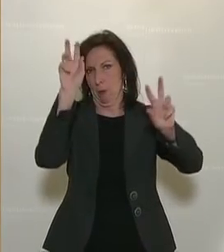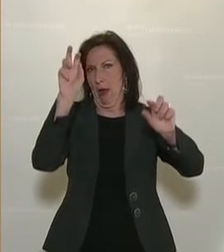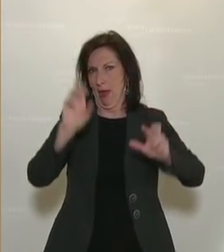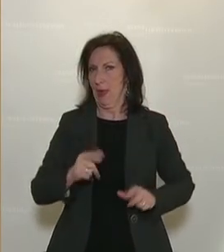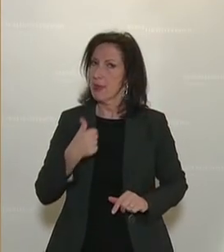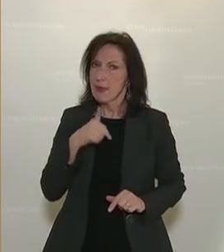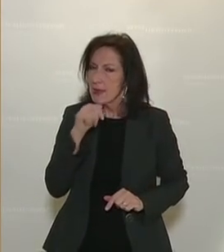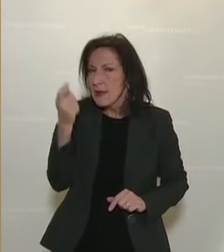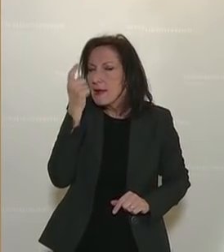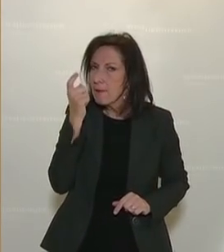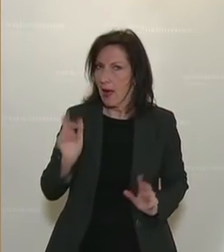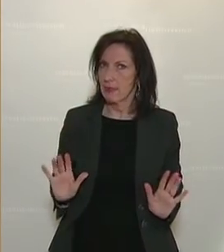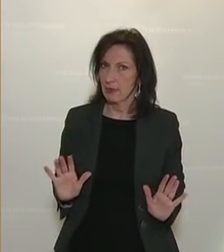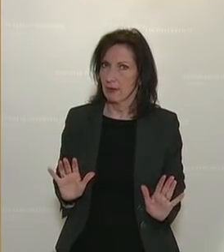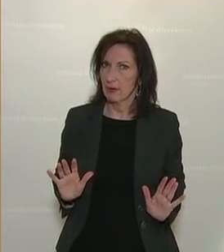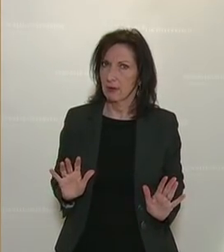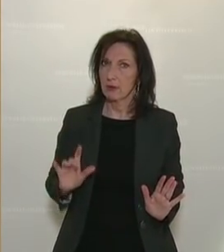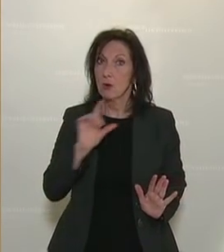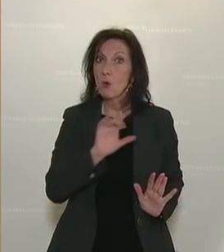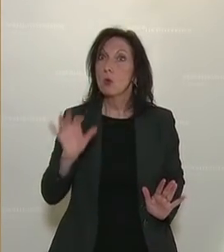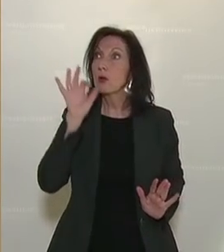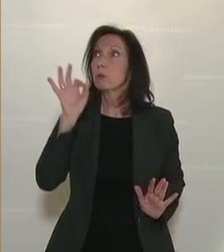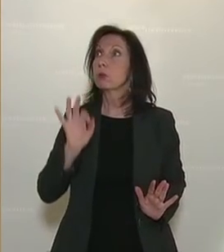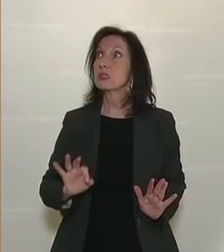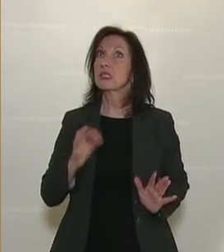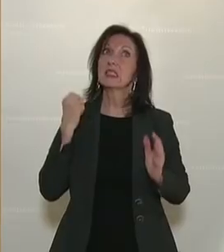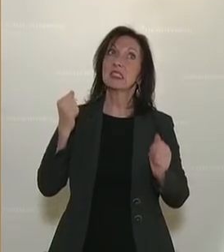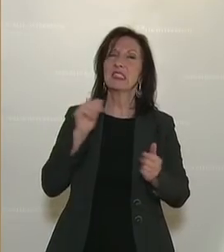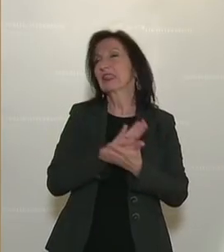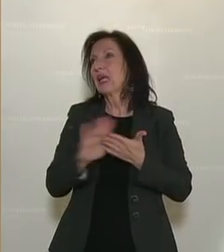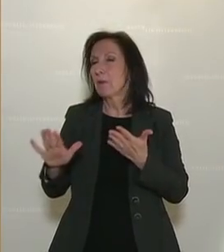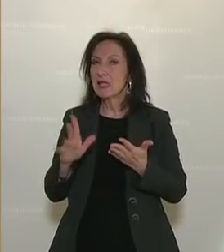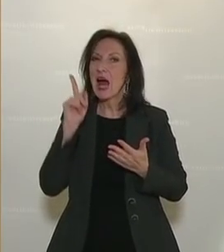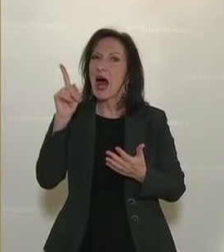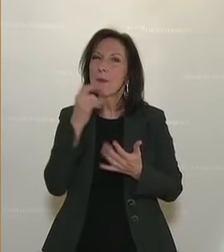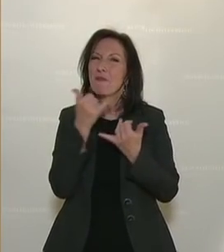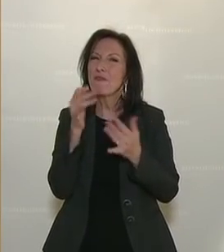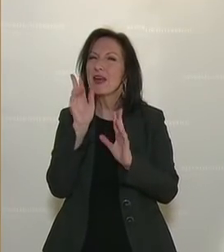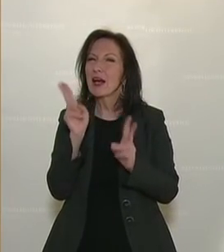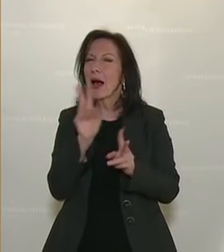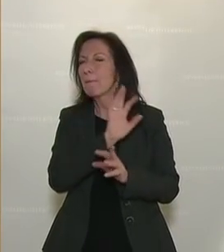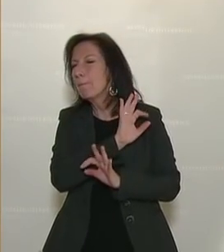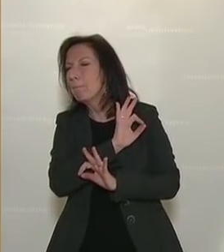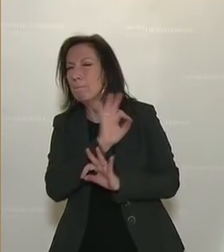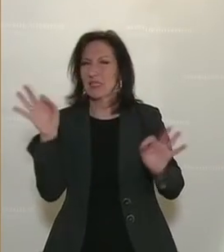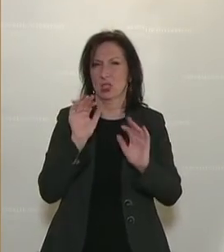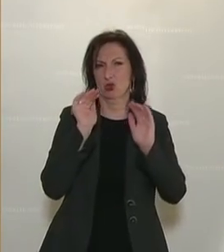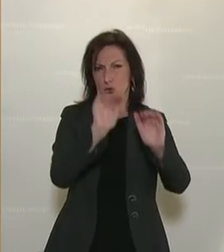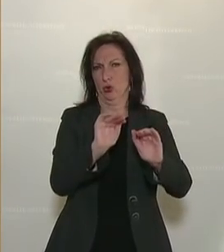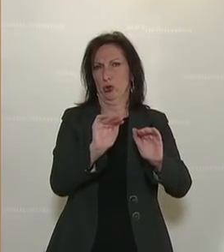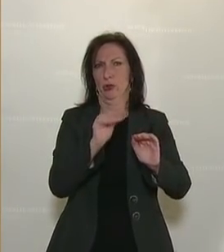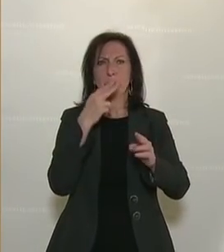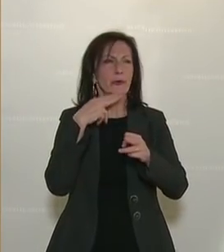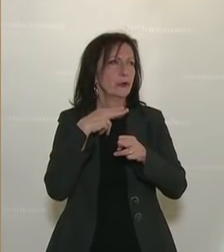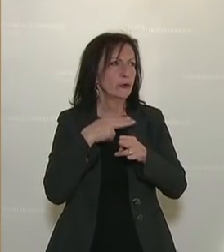Pflegeheimen, sondern eine hundertprozentige Sicherheit wird es nie geben, aber einen maximal möglichen Schutz zu gewährleisten für Bewohner,